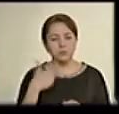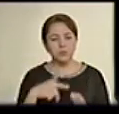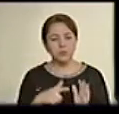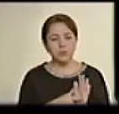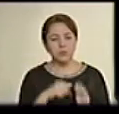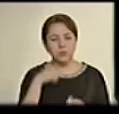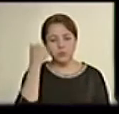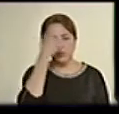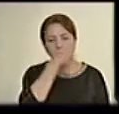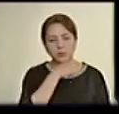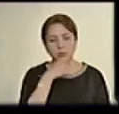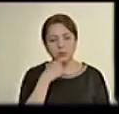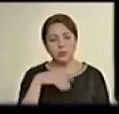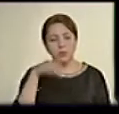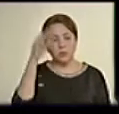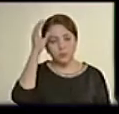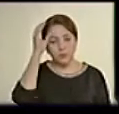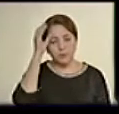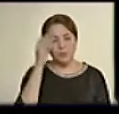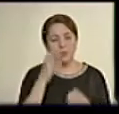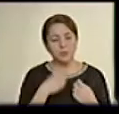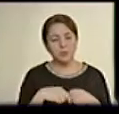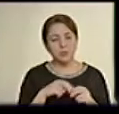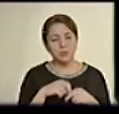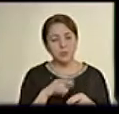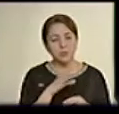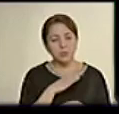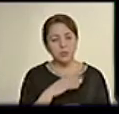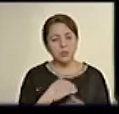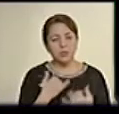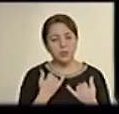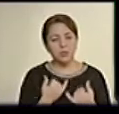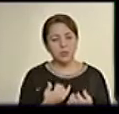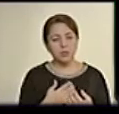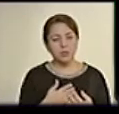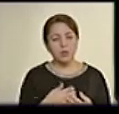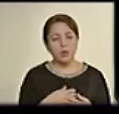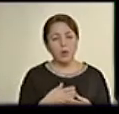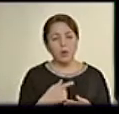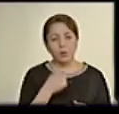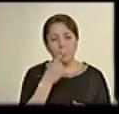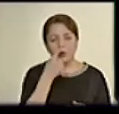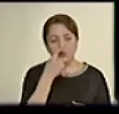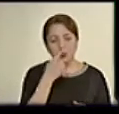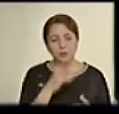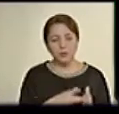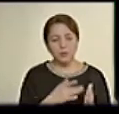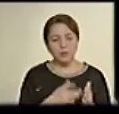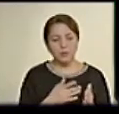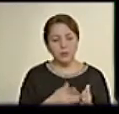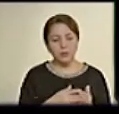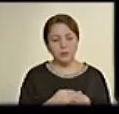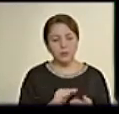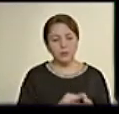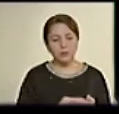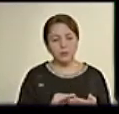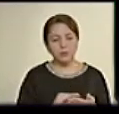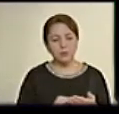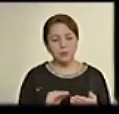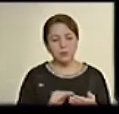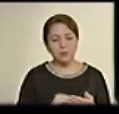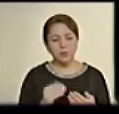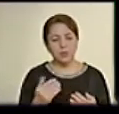1837-yilda. Bilimlarimizni tekshirib oldikmi? Endi oldingizda daftarlarni olgan holdim, yangi mavzuyimizni yozib